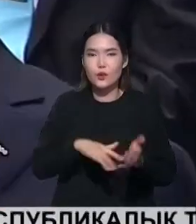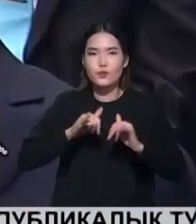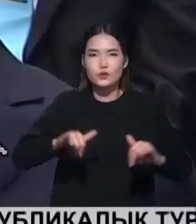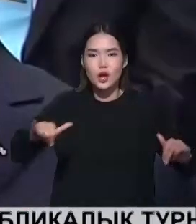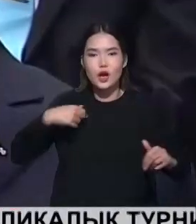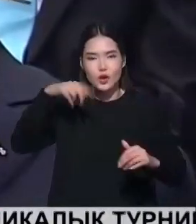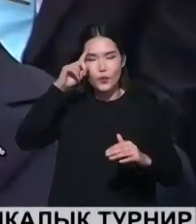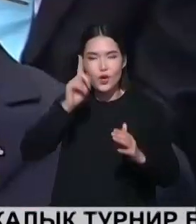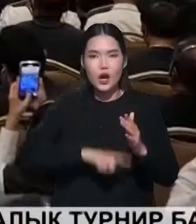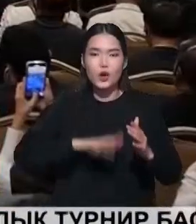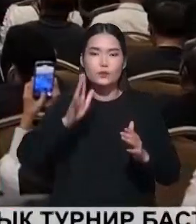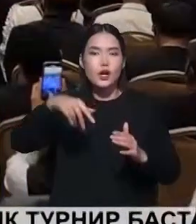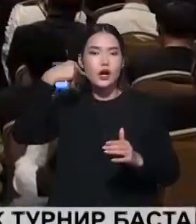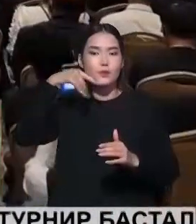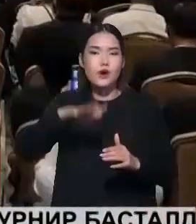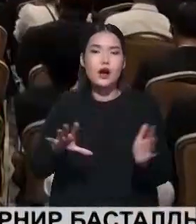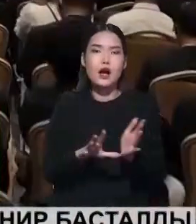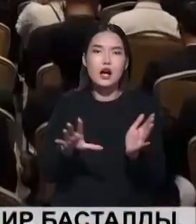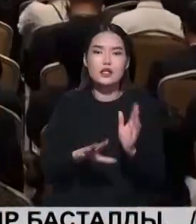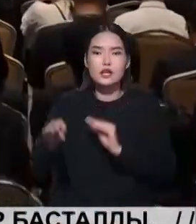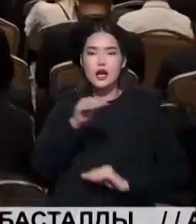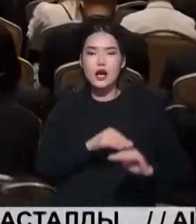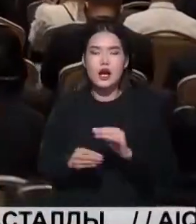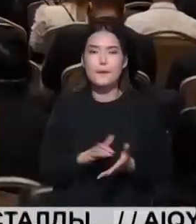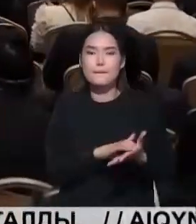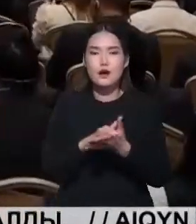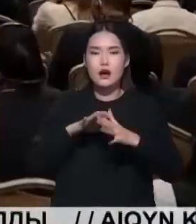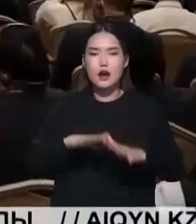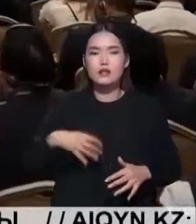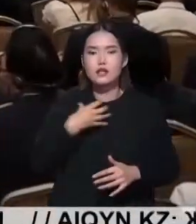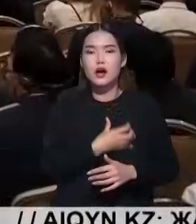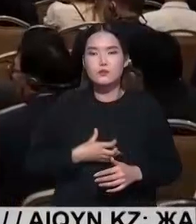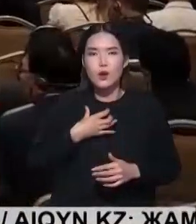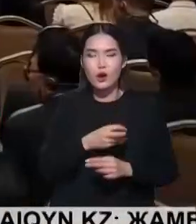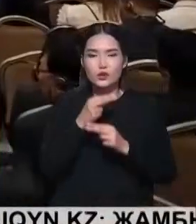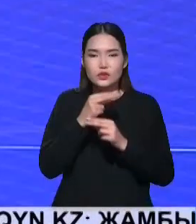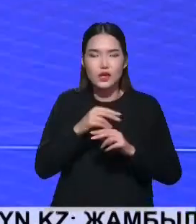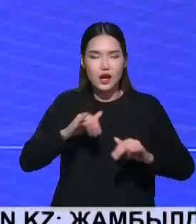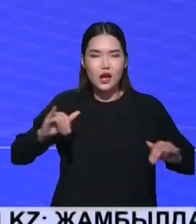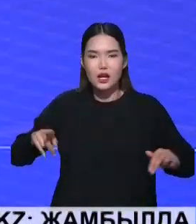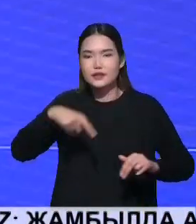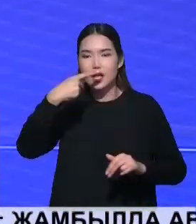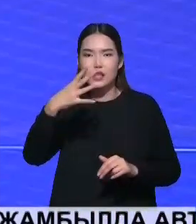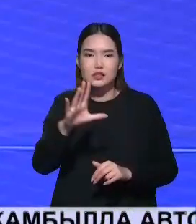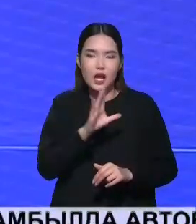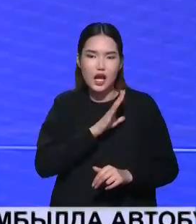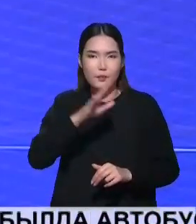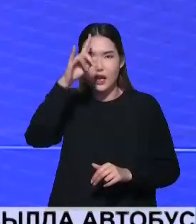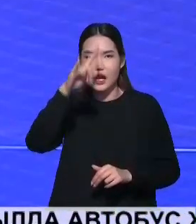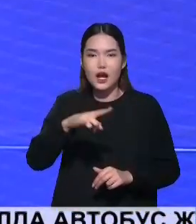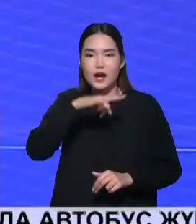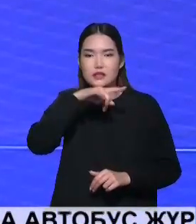сенеміз. Президент жасыл энергетика саласындағы ынтымақтастықты кеңейтудің маңыздылығы артып келе жатқанын айтты. Корей тарапы да Қазақстанмен